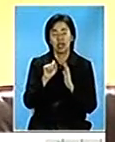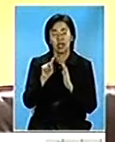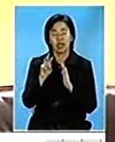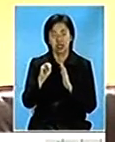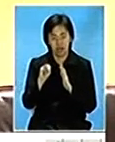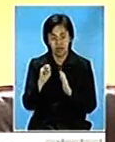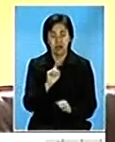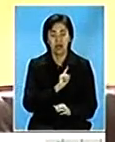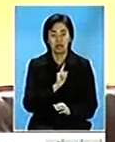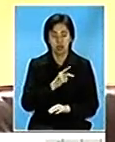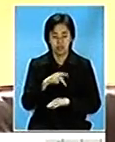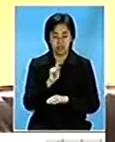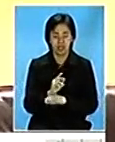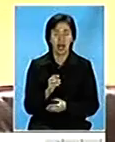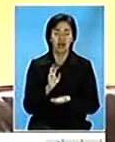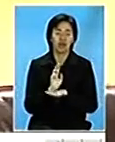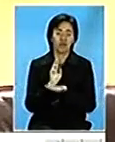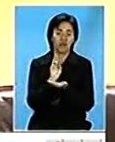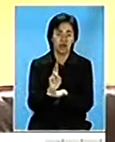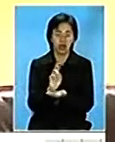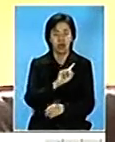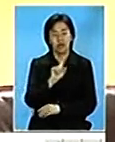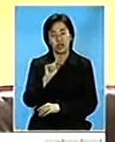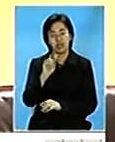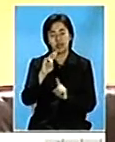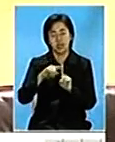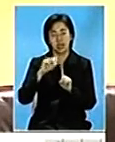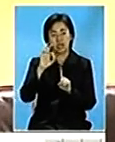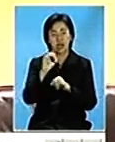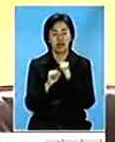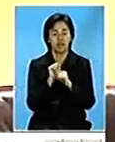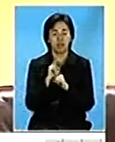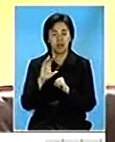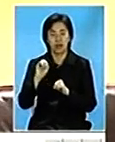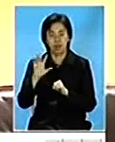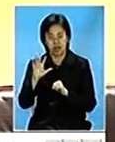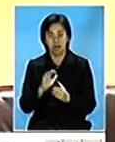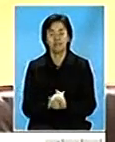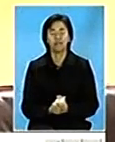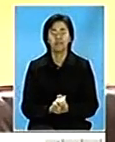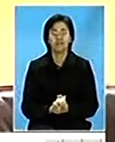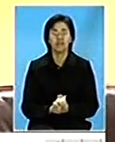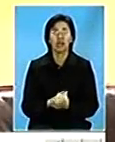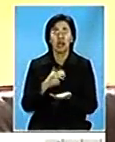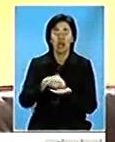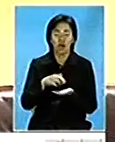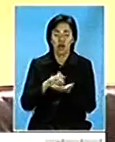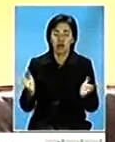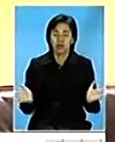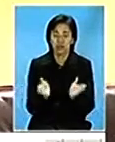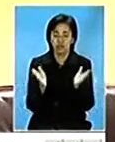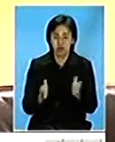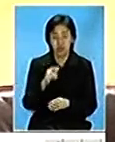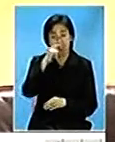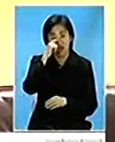เป็นประธานมอบรางวัลนะครับในวันที่17กันยายน2555อันนี้ก็เป็นส่วนหนึ่งนะครับในการที่กระตุ้นให้เด็กไ